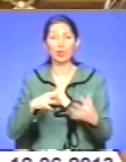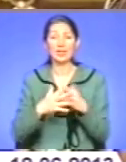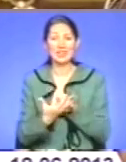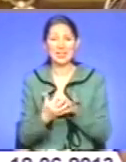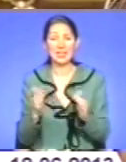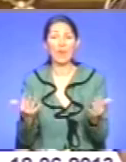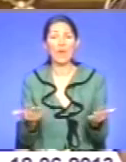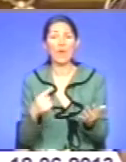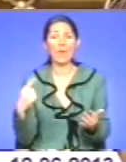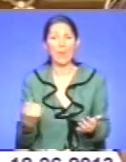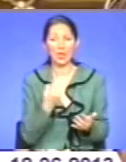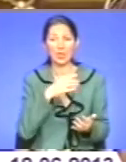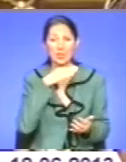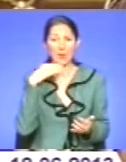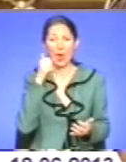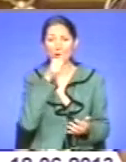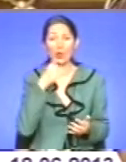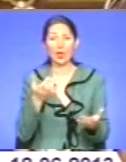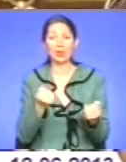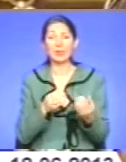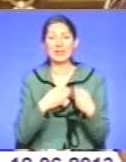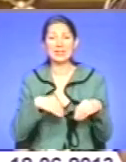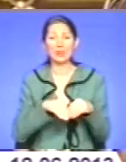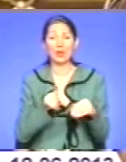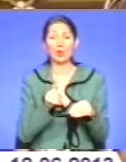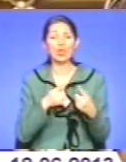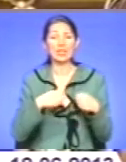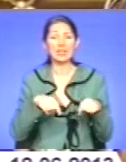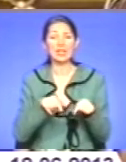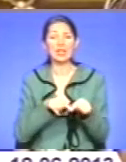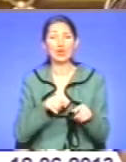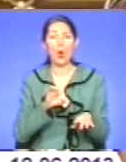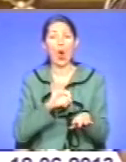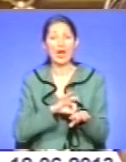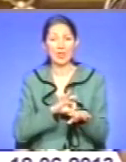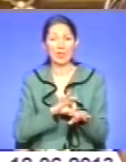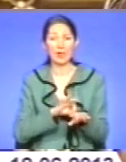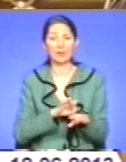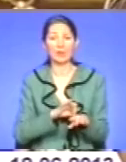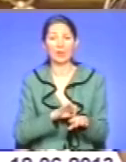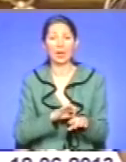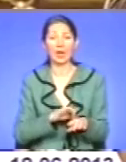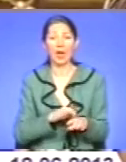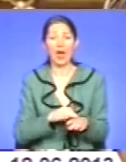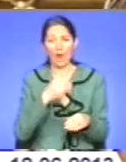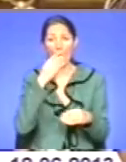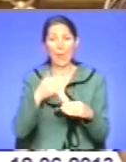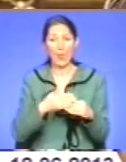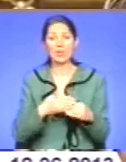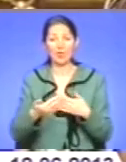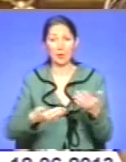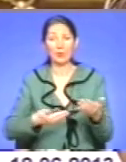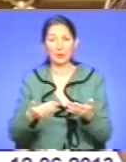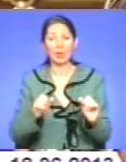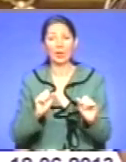отримали сімейного чи дільничого лікаря в межах, як кажуть, пішохідної доступності. Вони